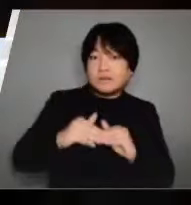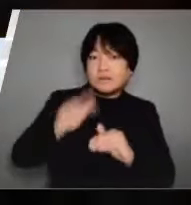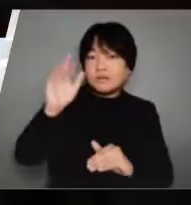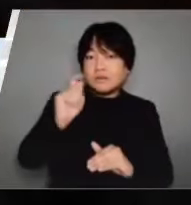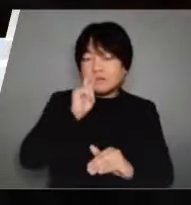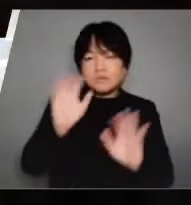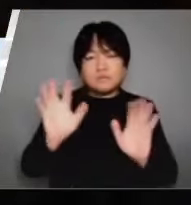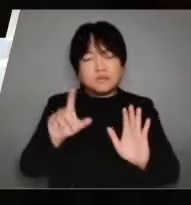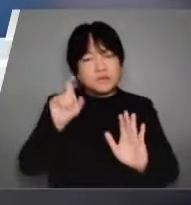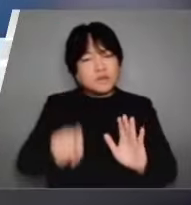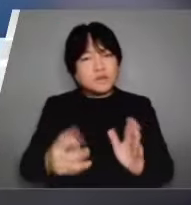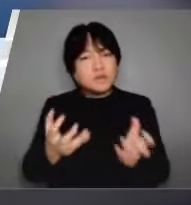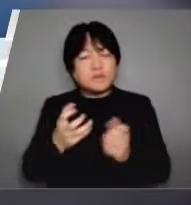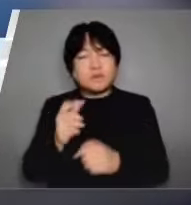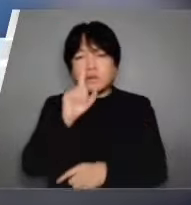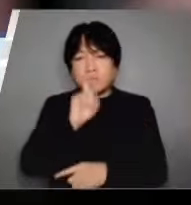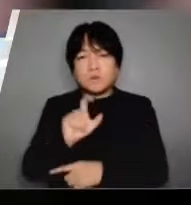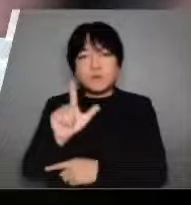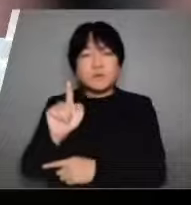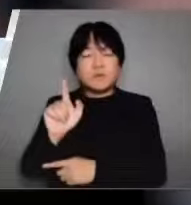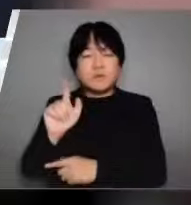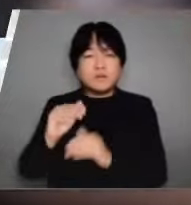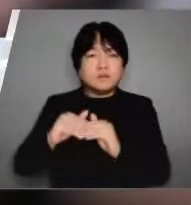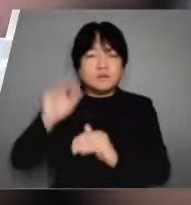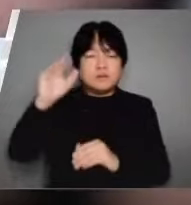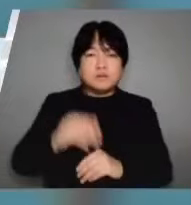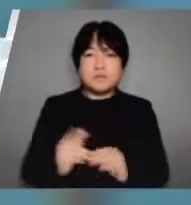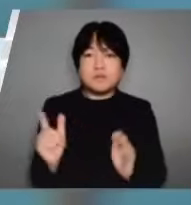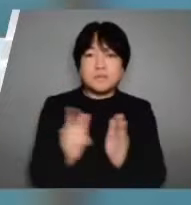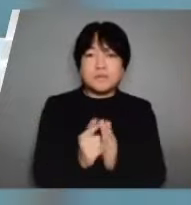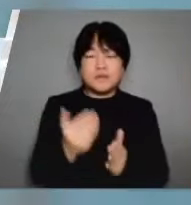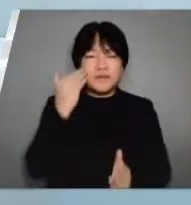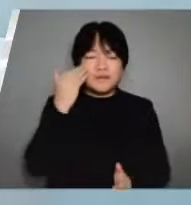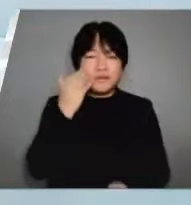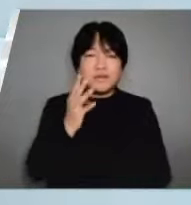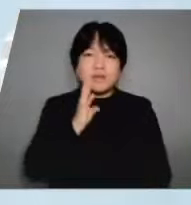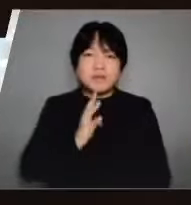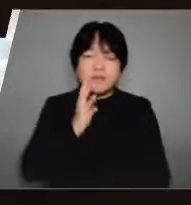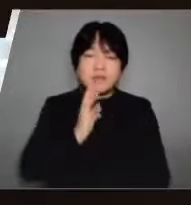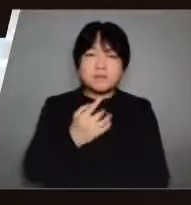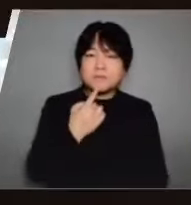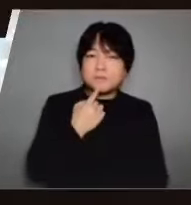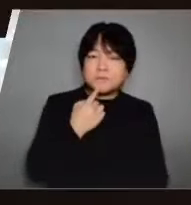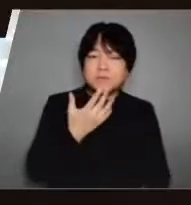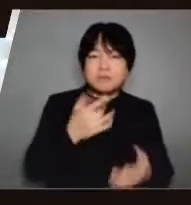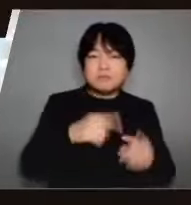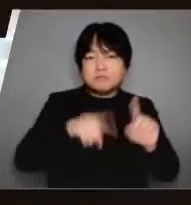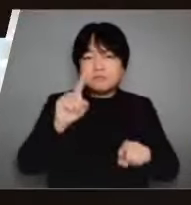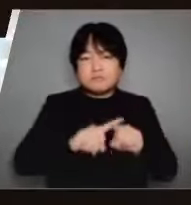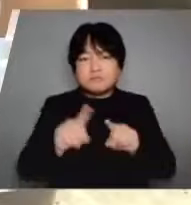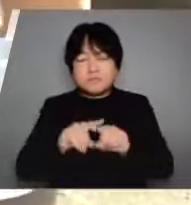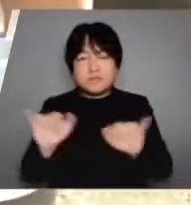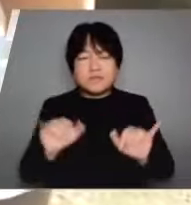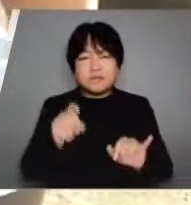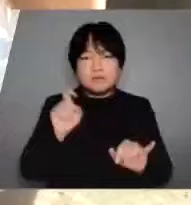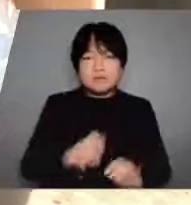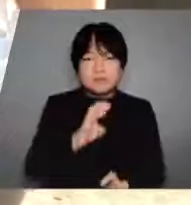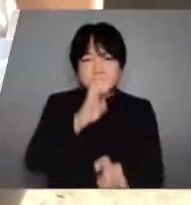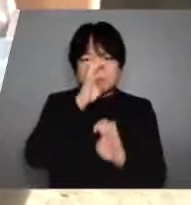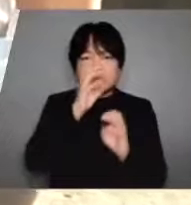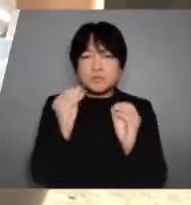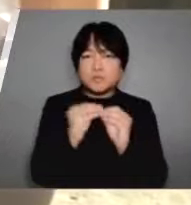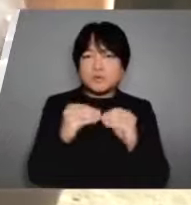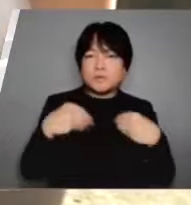e-cigarette. Ipagbawal ang kaakit-akit ng mga fruity flavors at paghigpitan ng online selling ng mga ito. Para sa